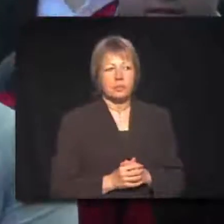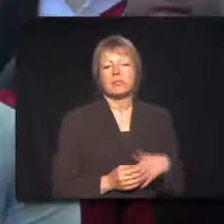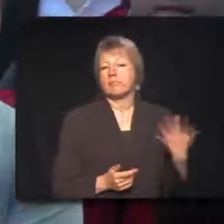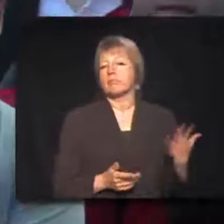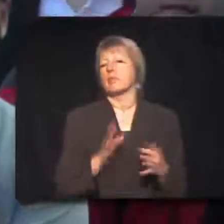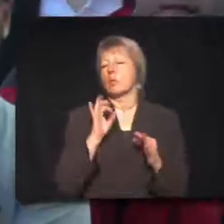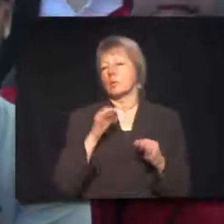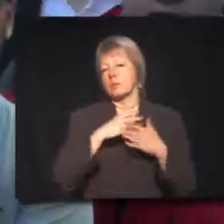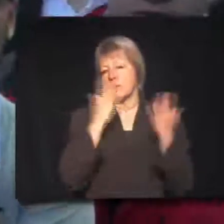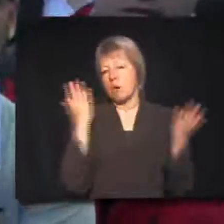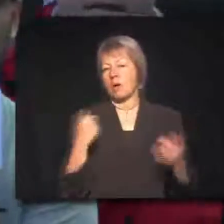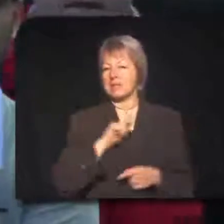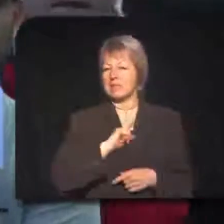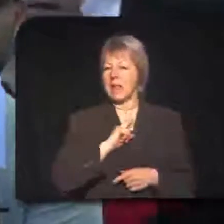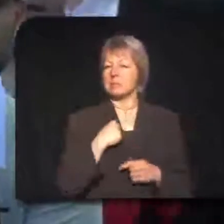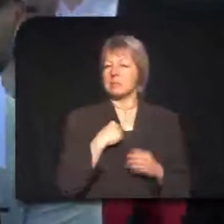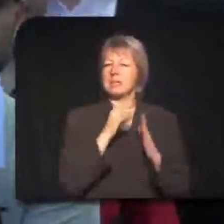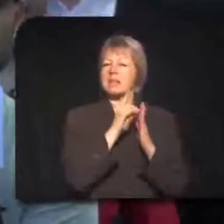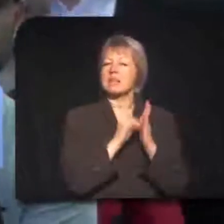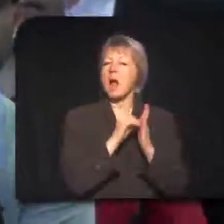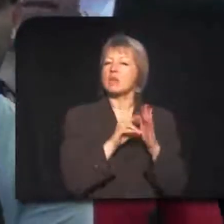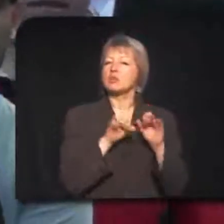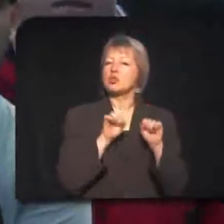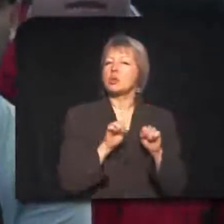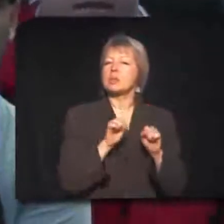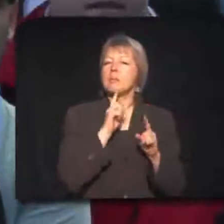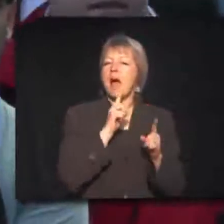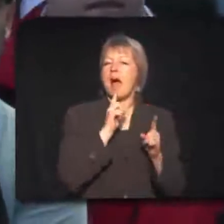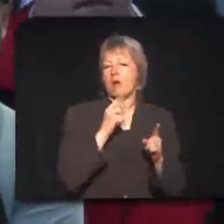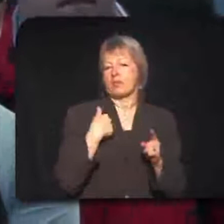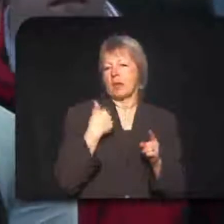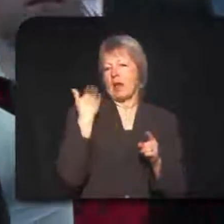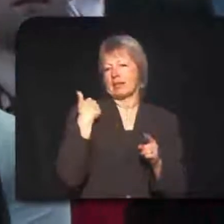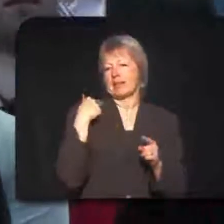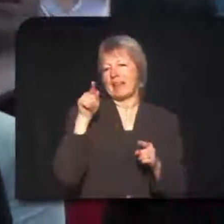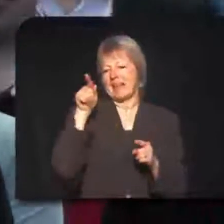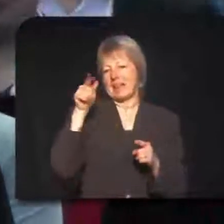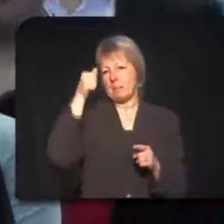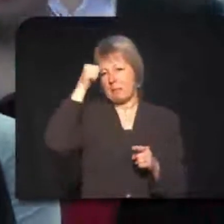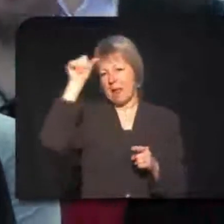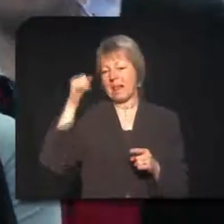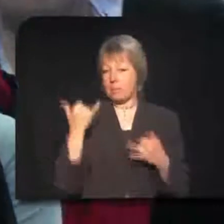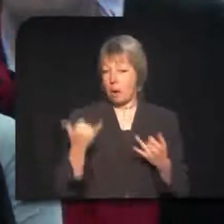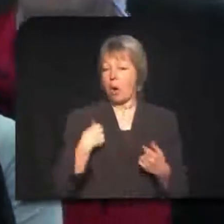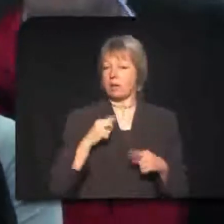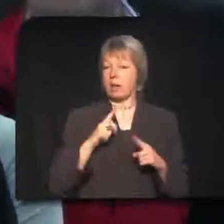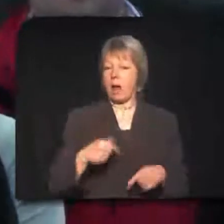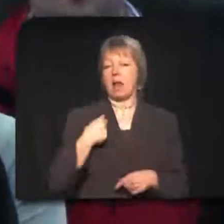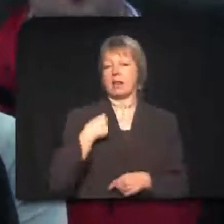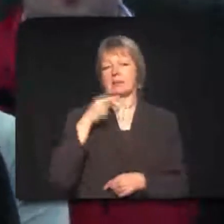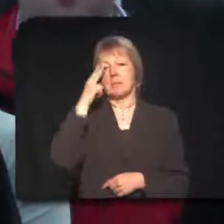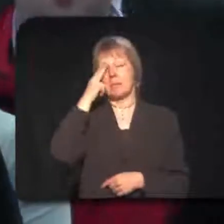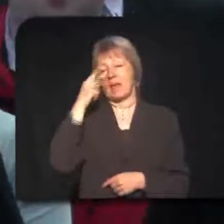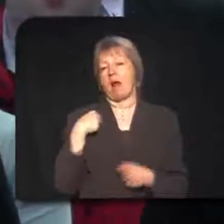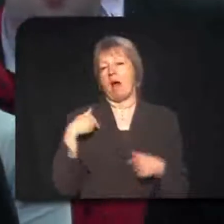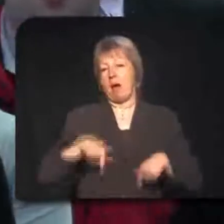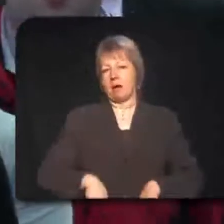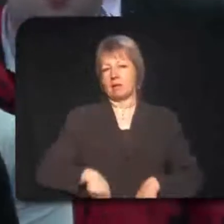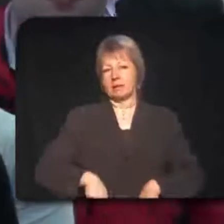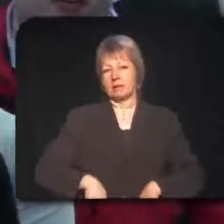bin der Datenschutzbeauftragte in Berlin gewesen aber das tolle ist heute stehe ich hier als Pirat mir sind die